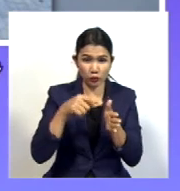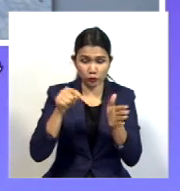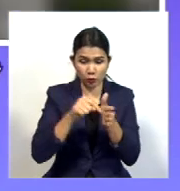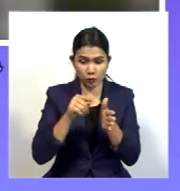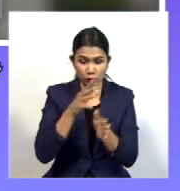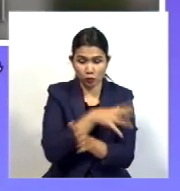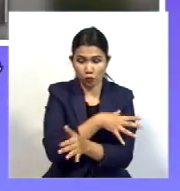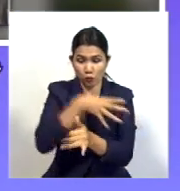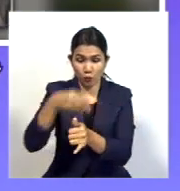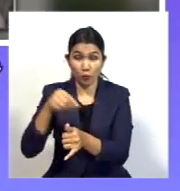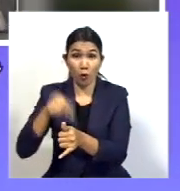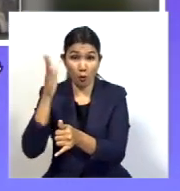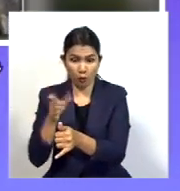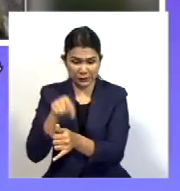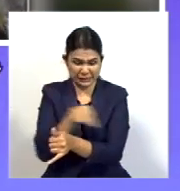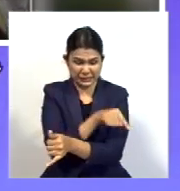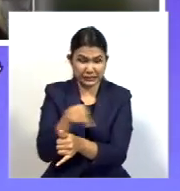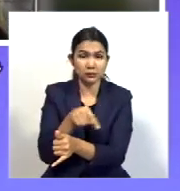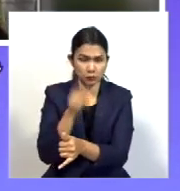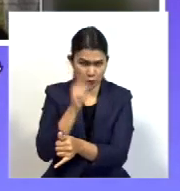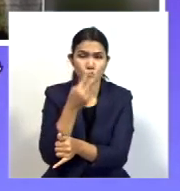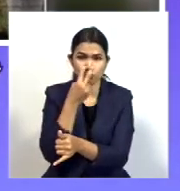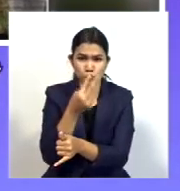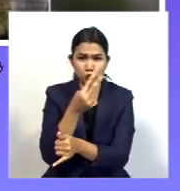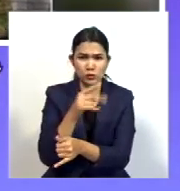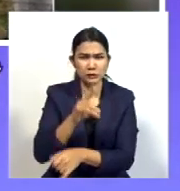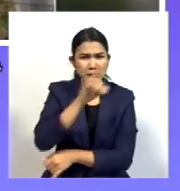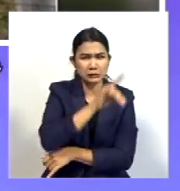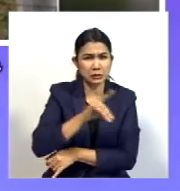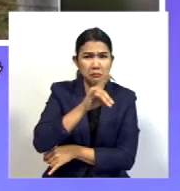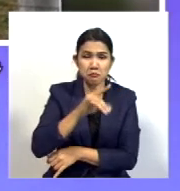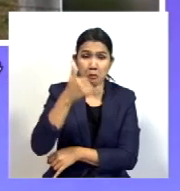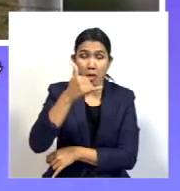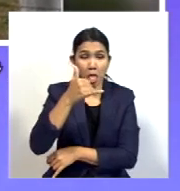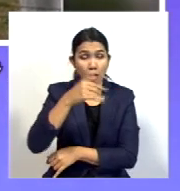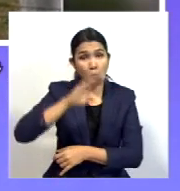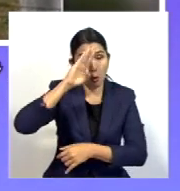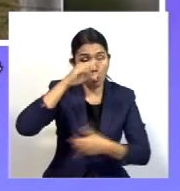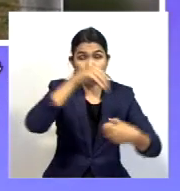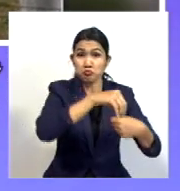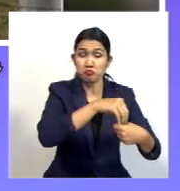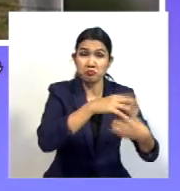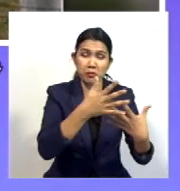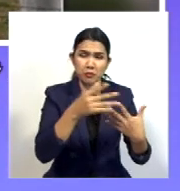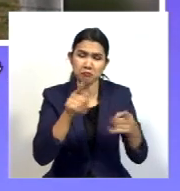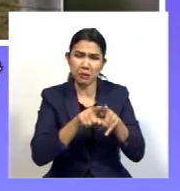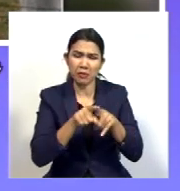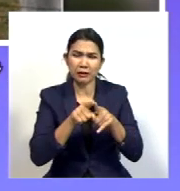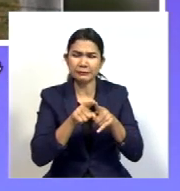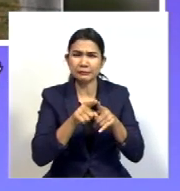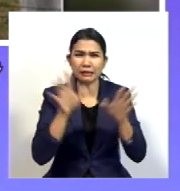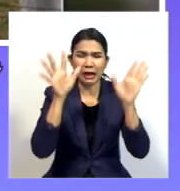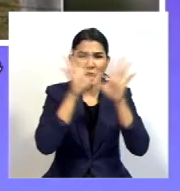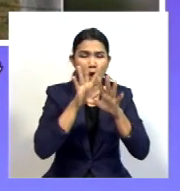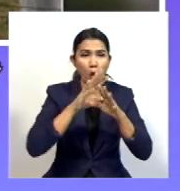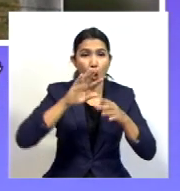ต้องระวังนิดนึงนะครับเพราะว่าสัตว์นั้นๆอาจจะไม่มีอาการเลยก็ได้แต่ว่าเป็นลักษณะของเป็นแหล่งรังโร